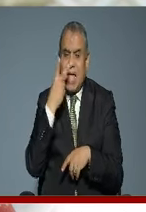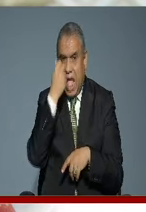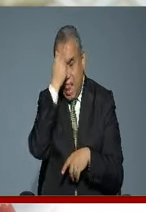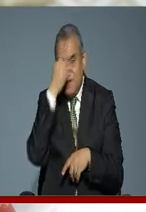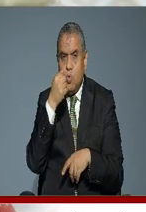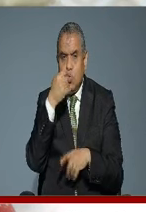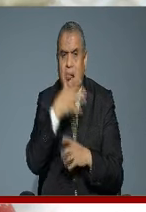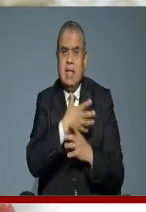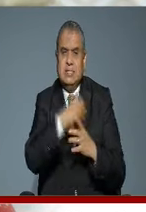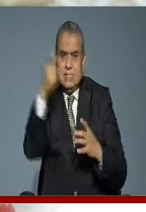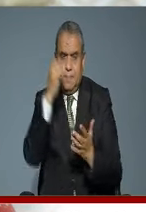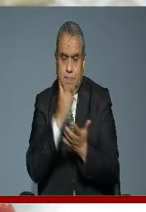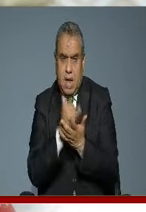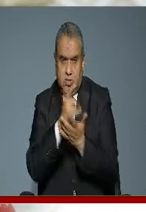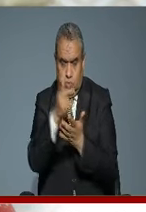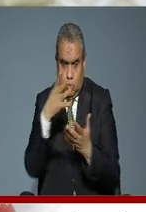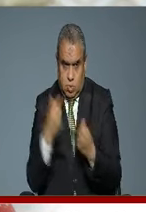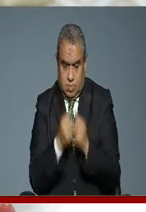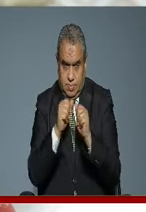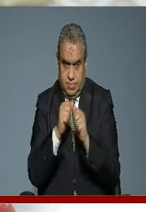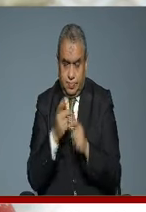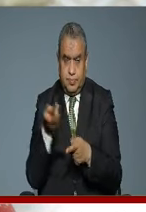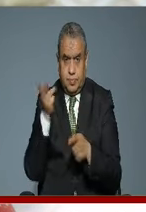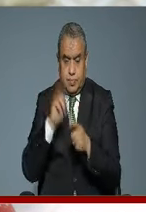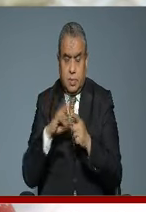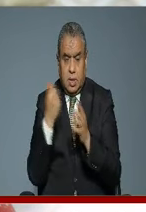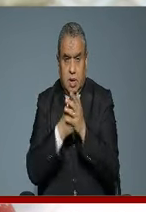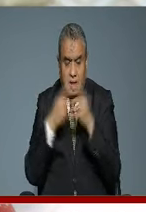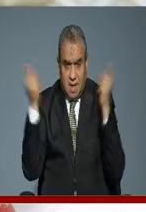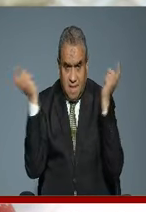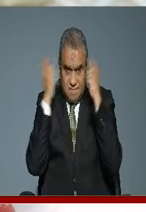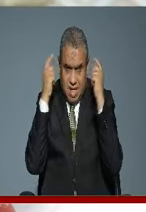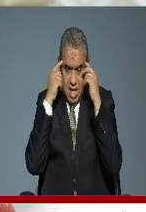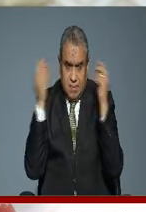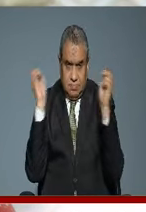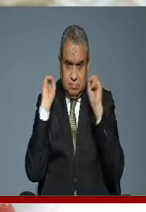2030. ونحن أيضا أن نفهم أن